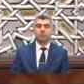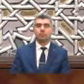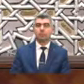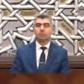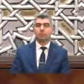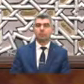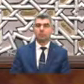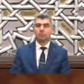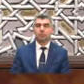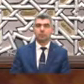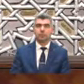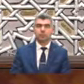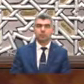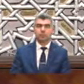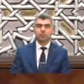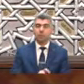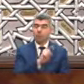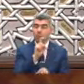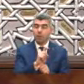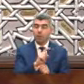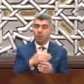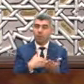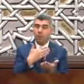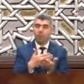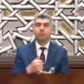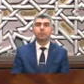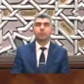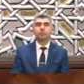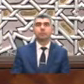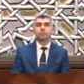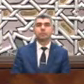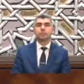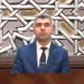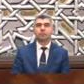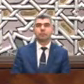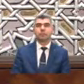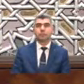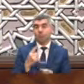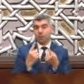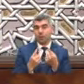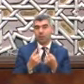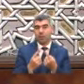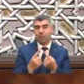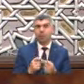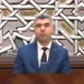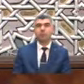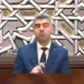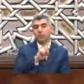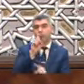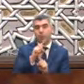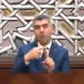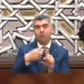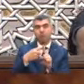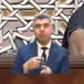سيد النائب سيد النائب انتهى الوقت. هل هناك تعقيب هل هناك تعقيب